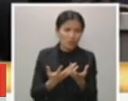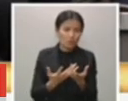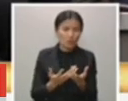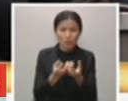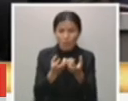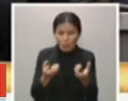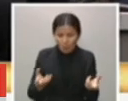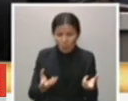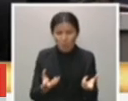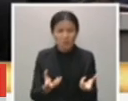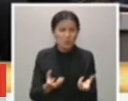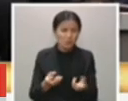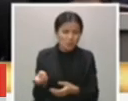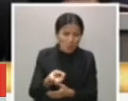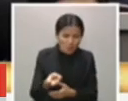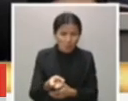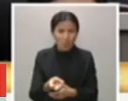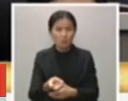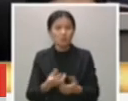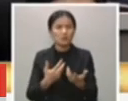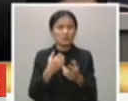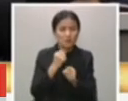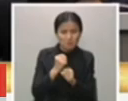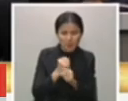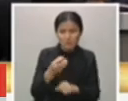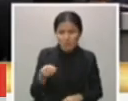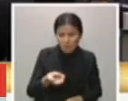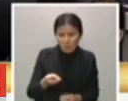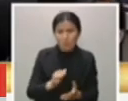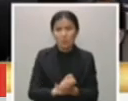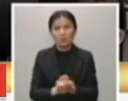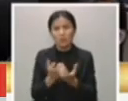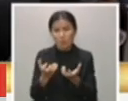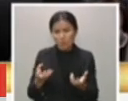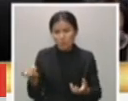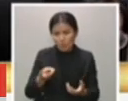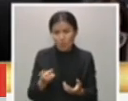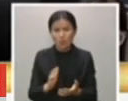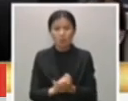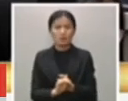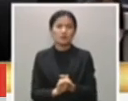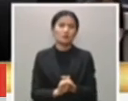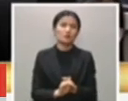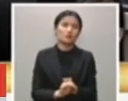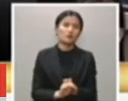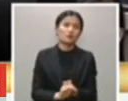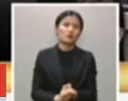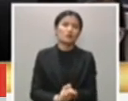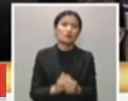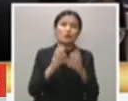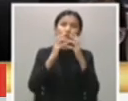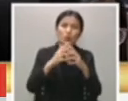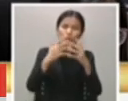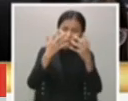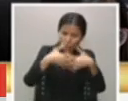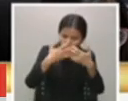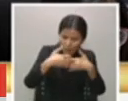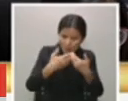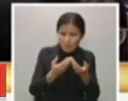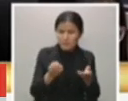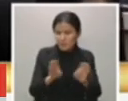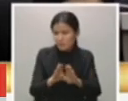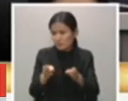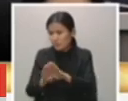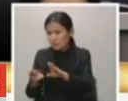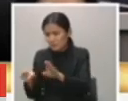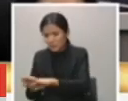าเพื่อแข่งขันได้อัตราการจ้างงานก็ลดลงโรงงานเริ่มปิดตัวค